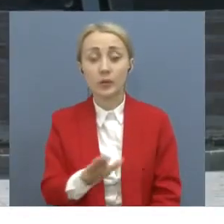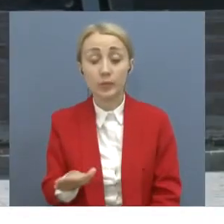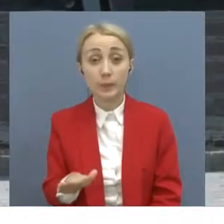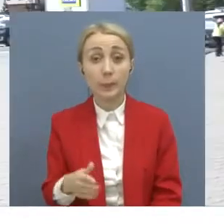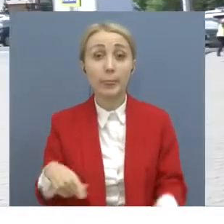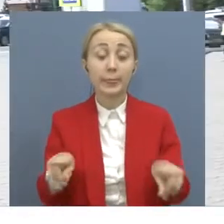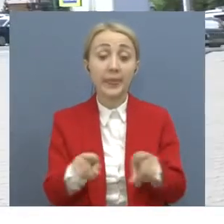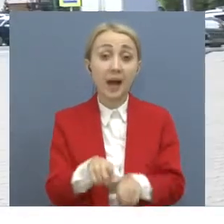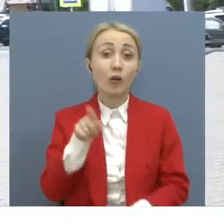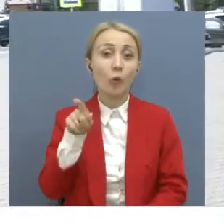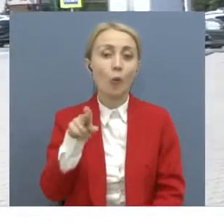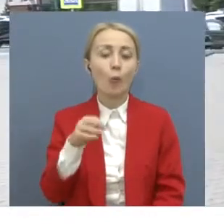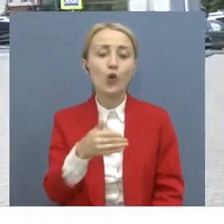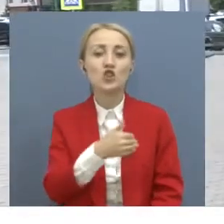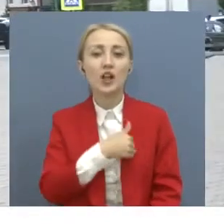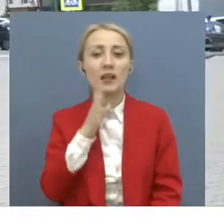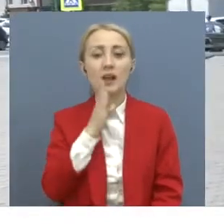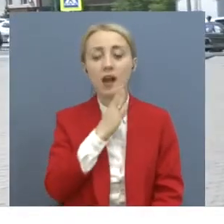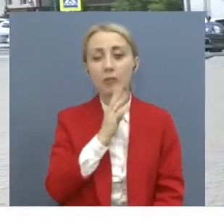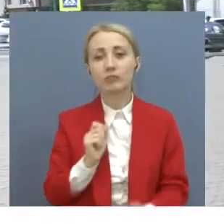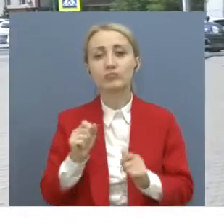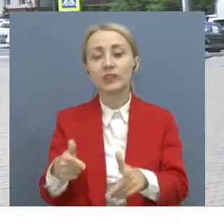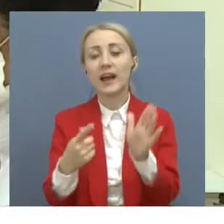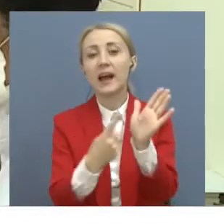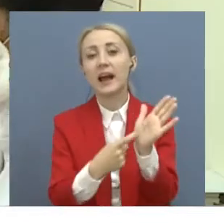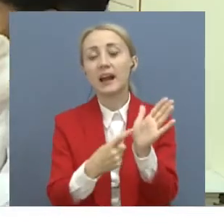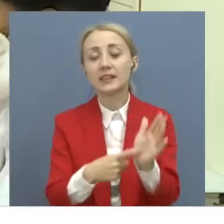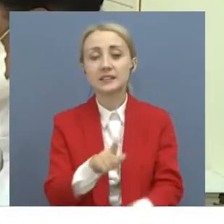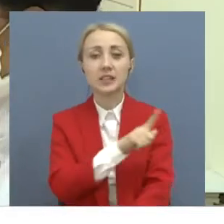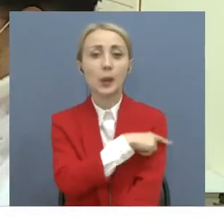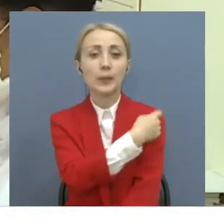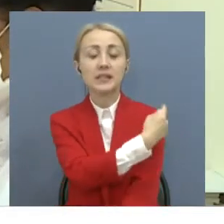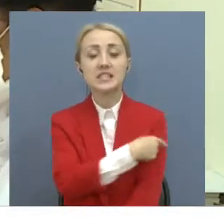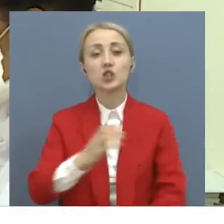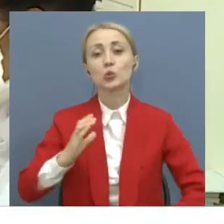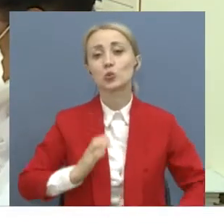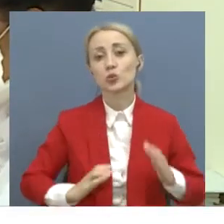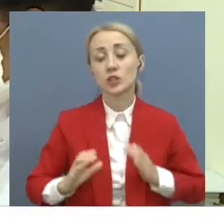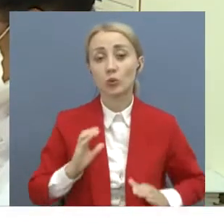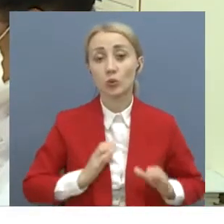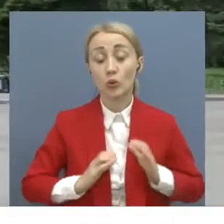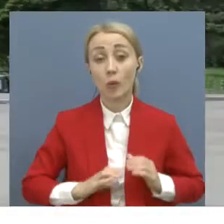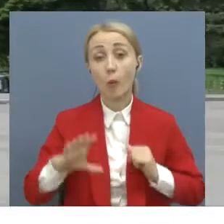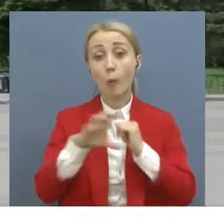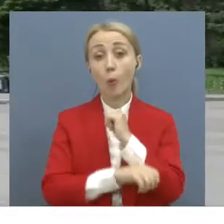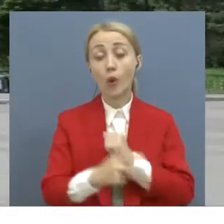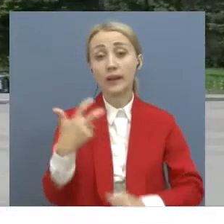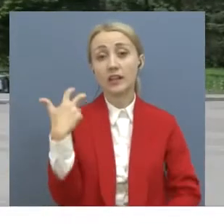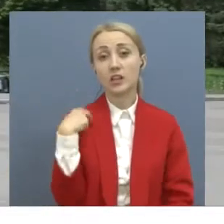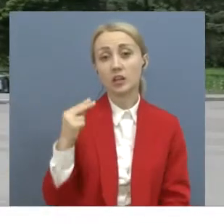Қарағанды медициналық институтына оқуға түсіп, үшінші курстан соң мергер болып жұмыс істейді. Төртінші курстан кейін алғаш рет операция